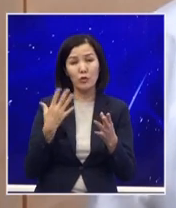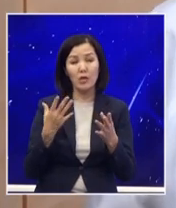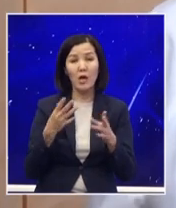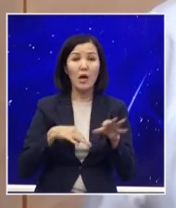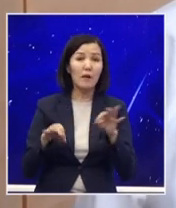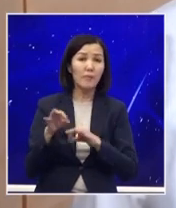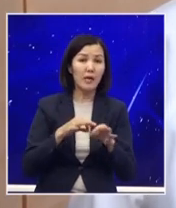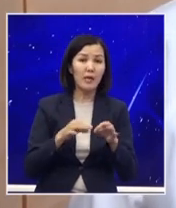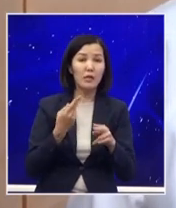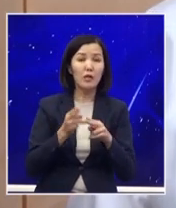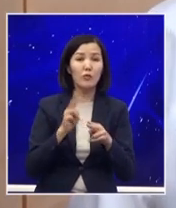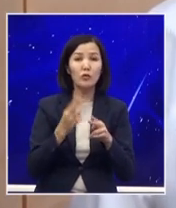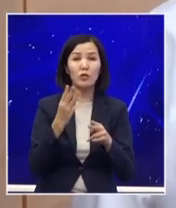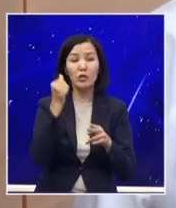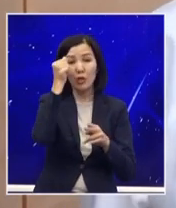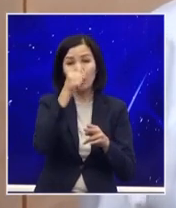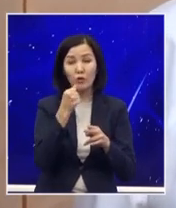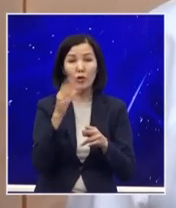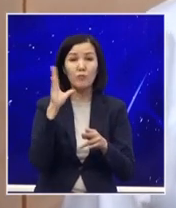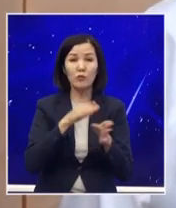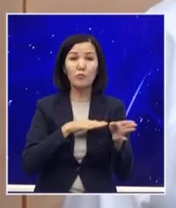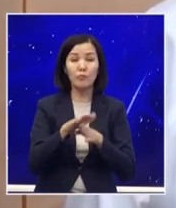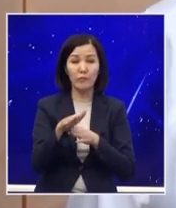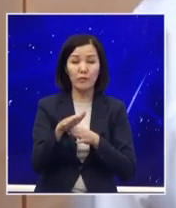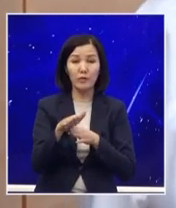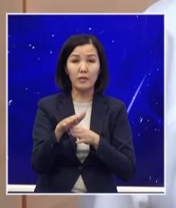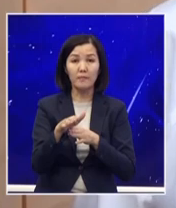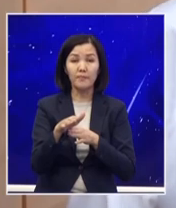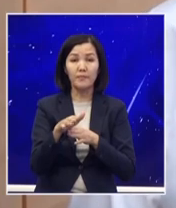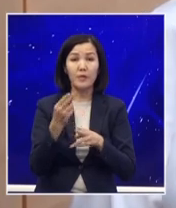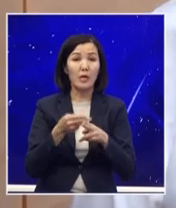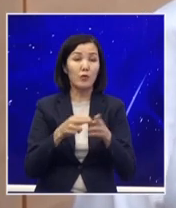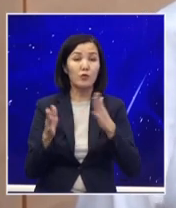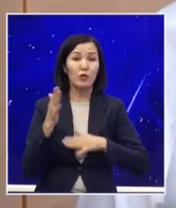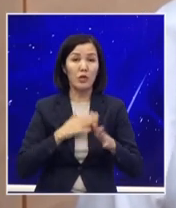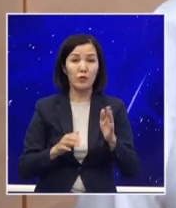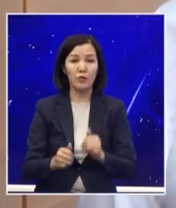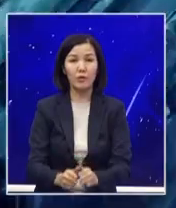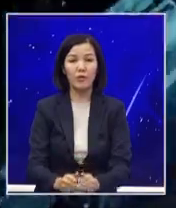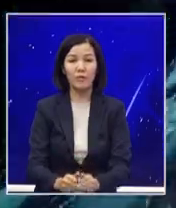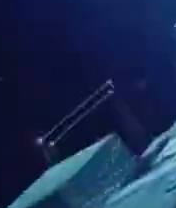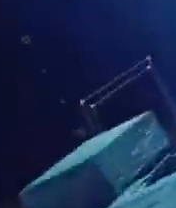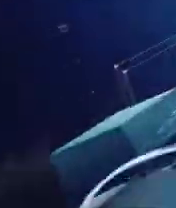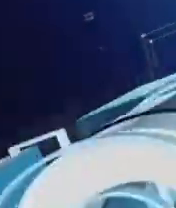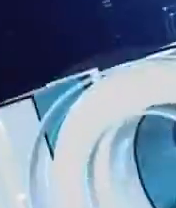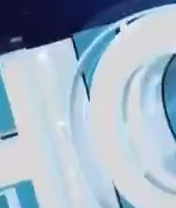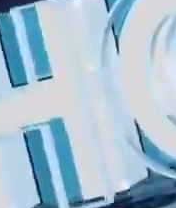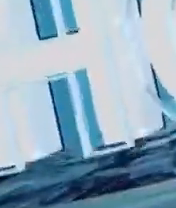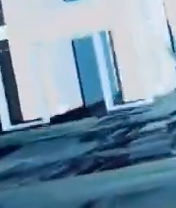он рассчитан на 3 года, ну, максимум на 4. И нас это очень радует.